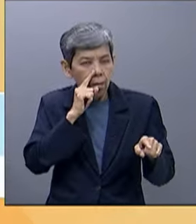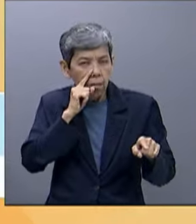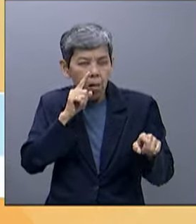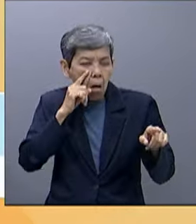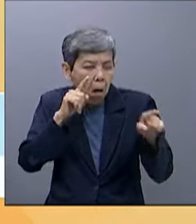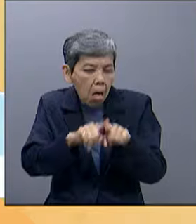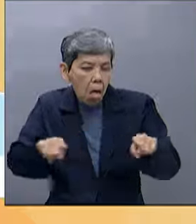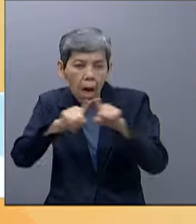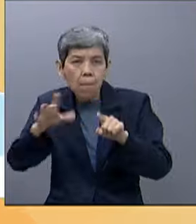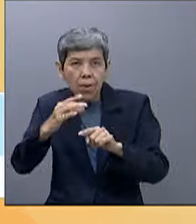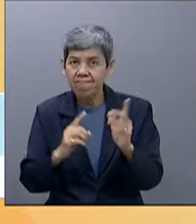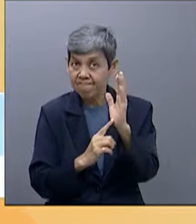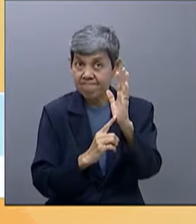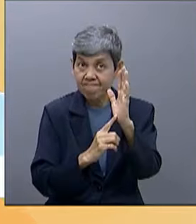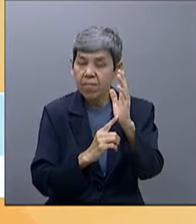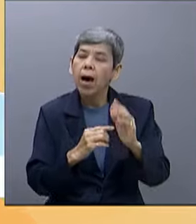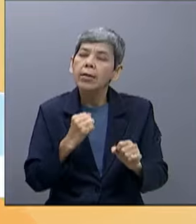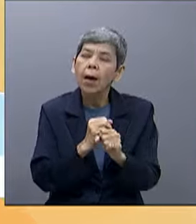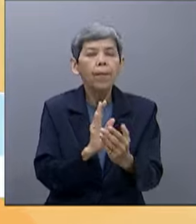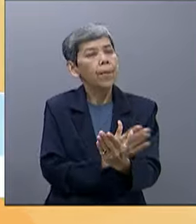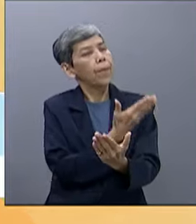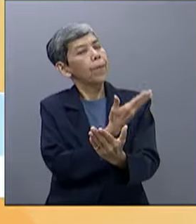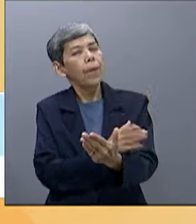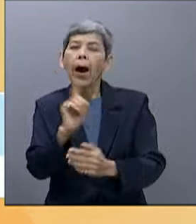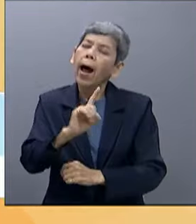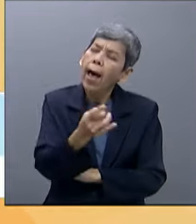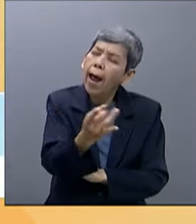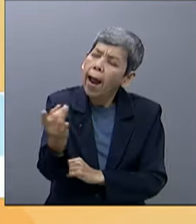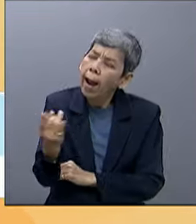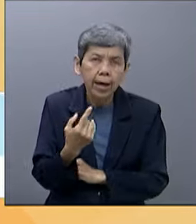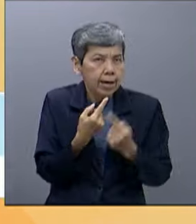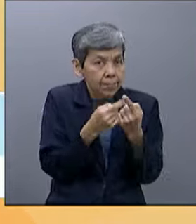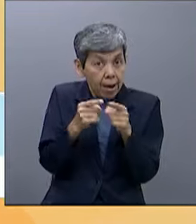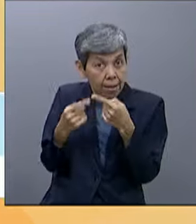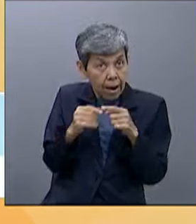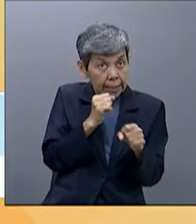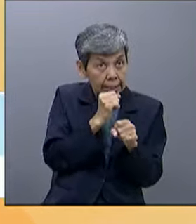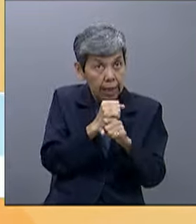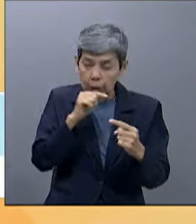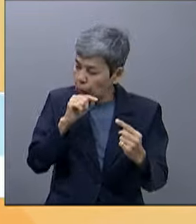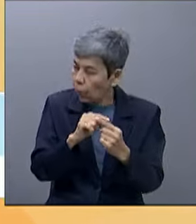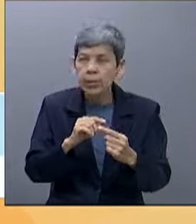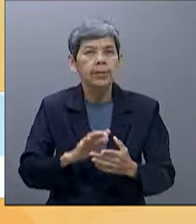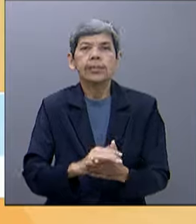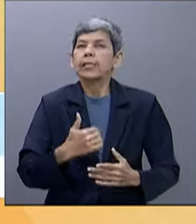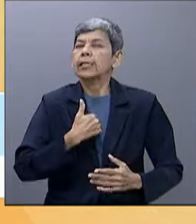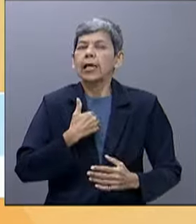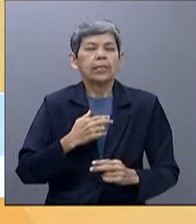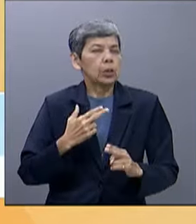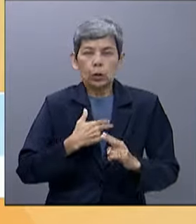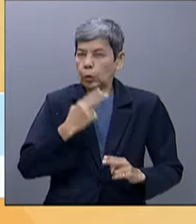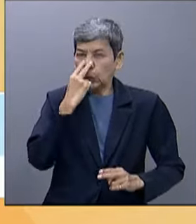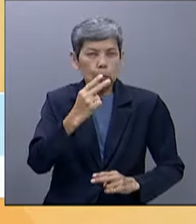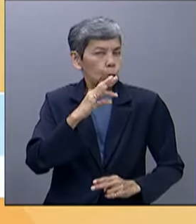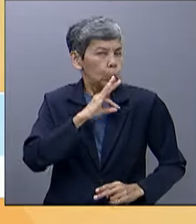หมือนกันเลยครับต้องเอาเพลงมาก่อนว่าจะเล่นเพลงอะไรออกสไตล์แนวไหนนะครับแล้วคงจะต้องประยุกต์ให้มันระดับสู่สากลคืออินเตอร์ขึ้นม